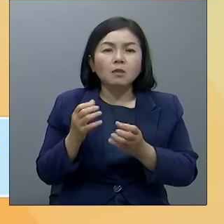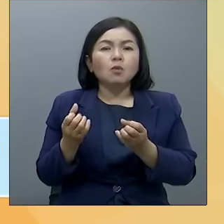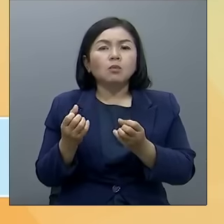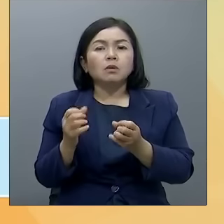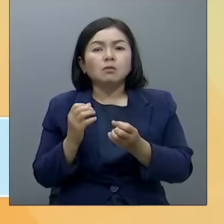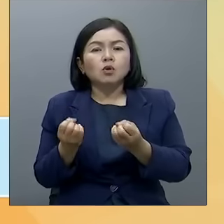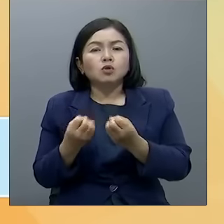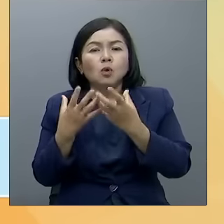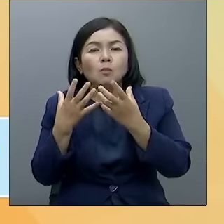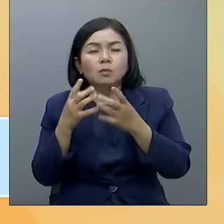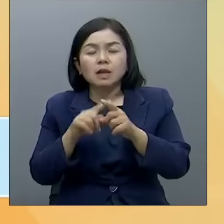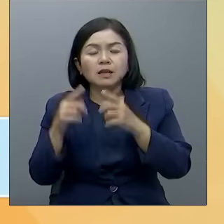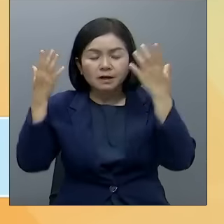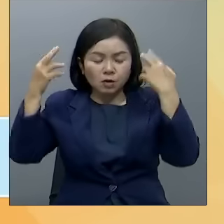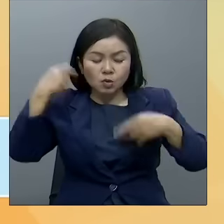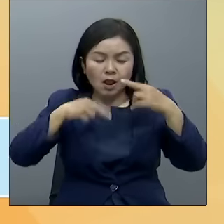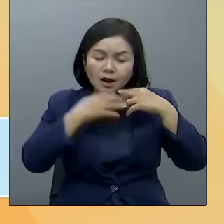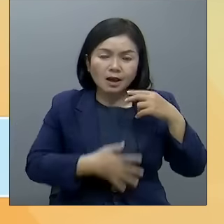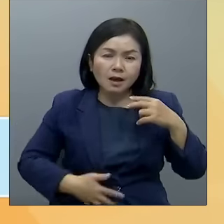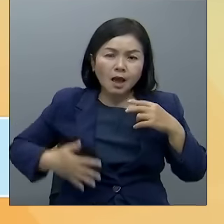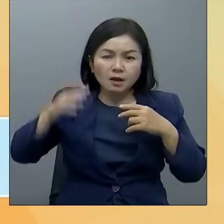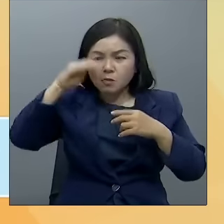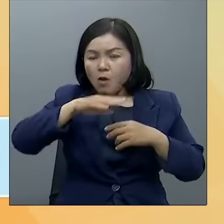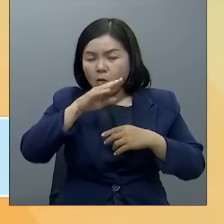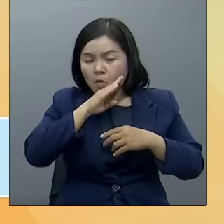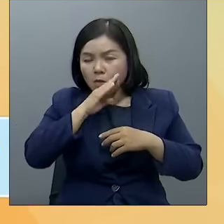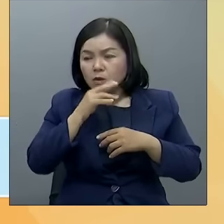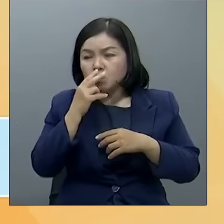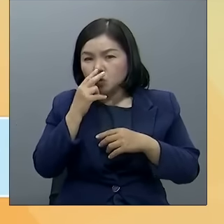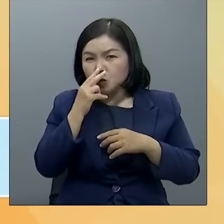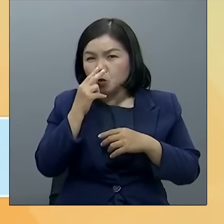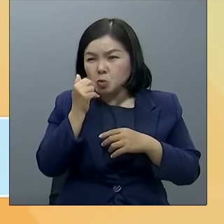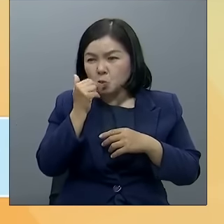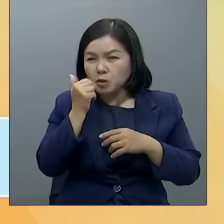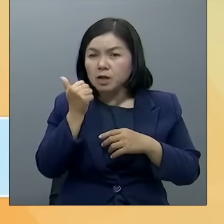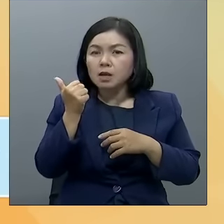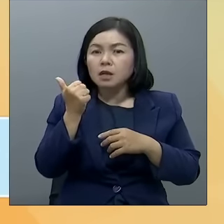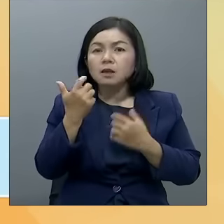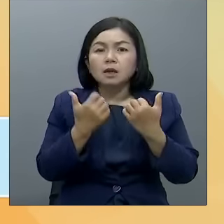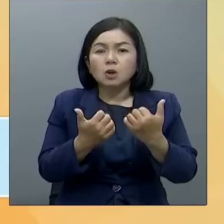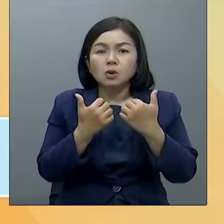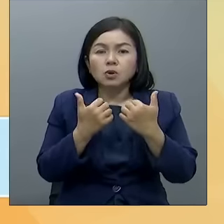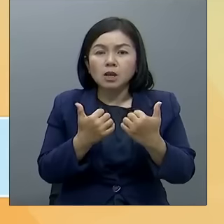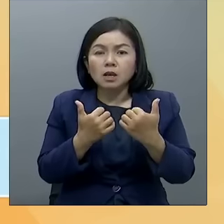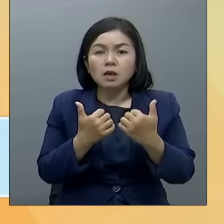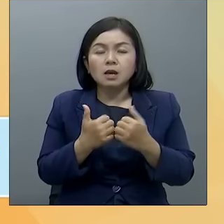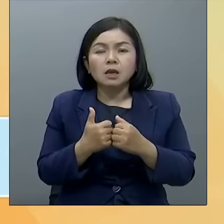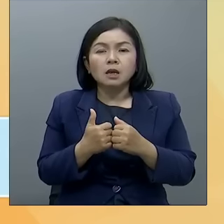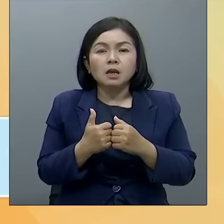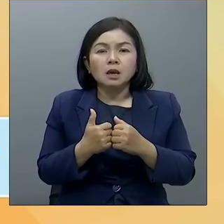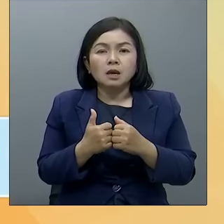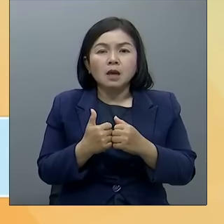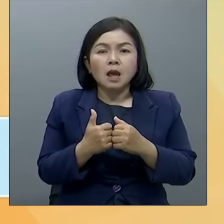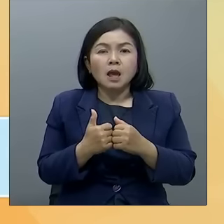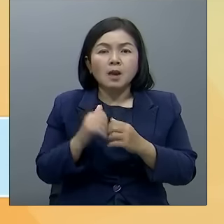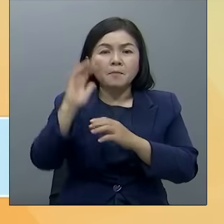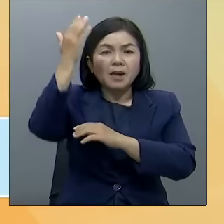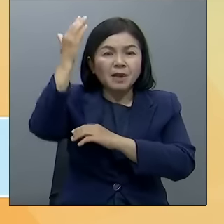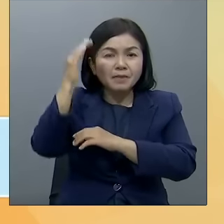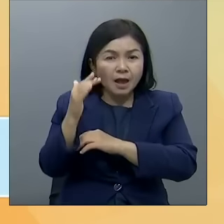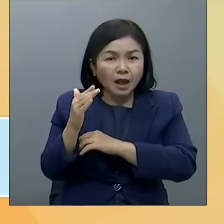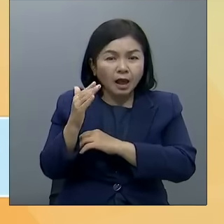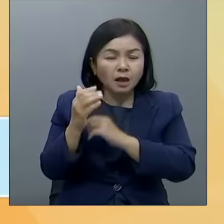ำรุงอวัยวะนู่นอวัยวะนี้แต่ข้อมูลในปัจจุบันนะครับข้อมูลในปัจจุบันยังไม่มีข้อมูลว่าสมุนไพรตัวใด